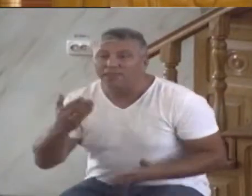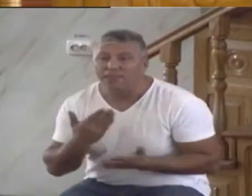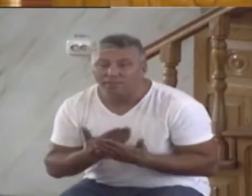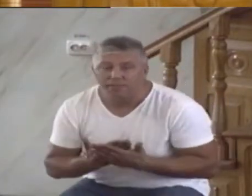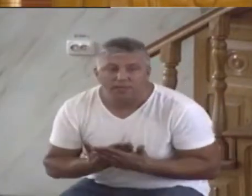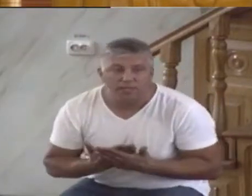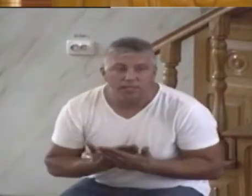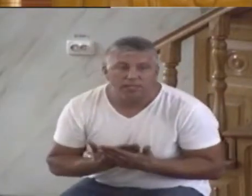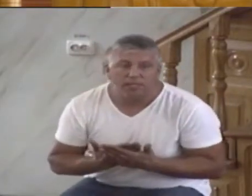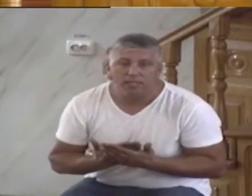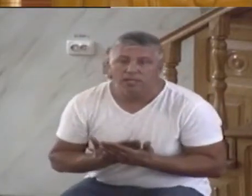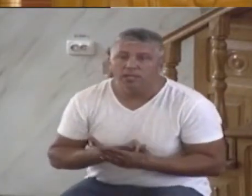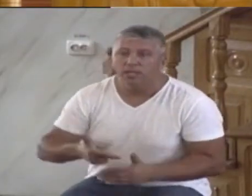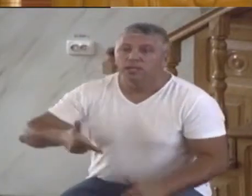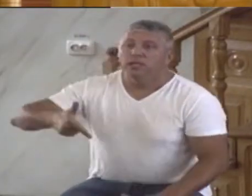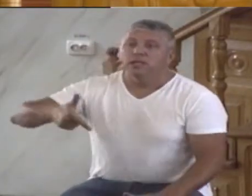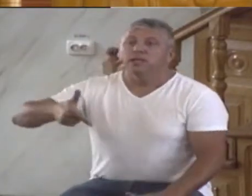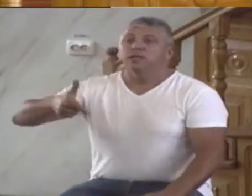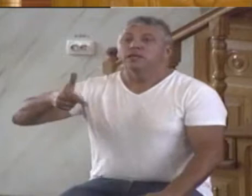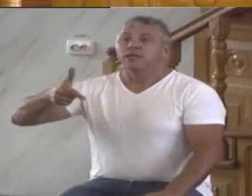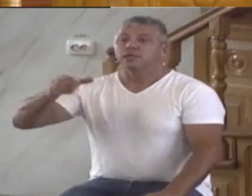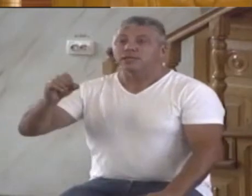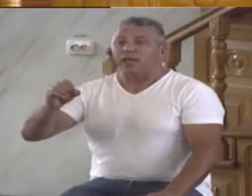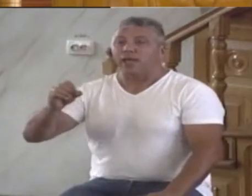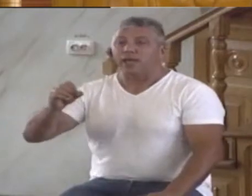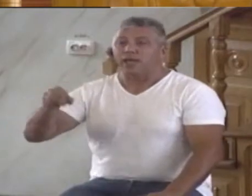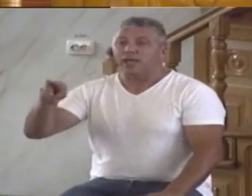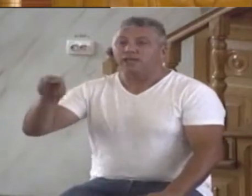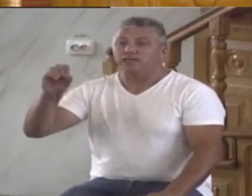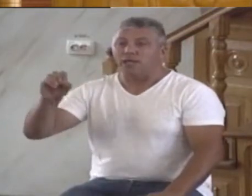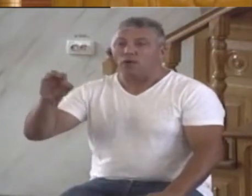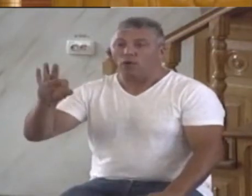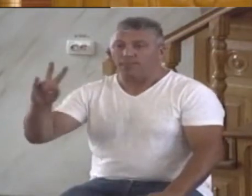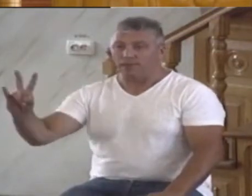например, имена Гедеона и Неемии,